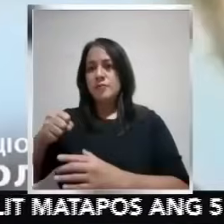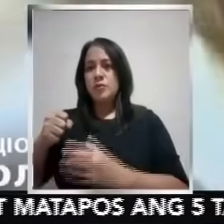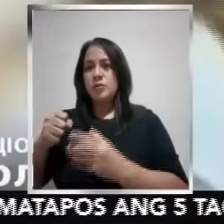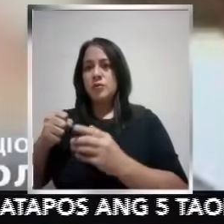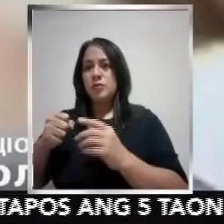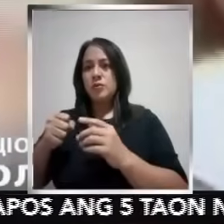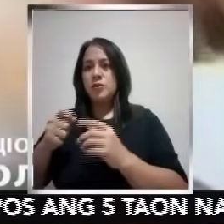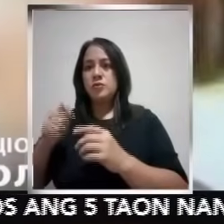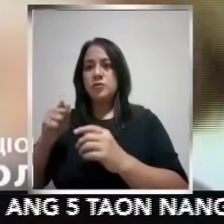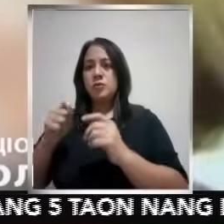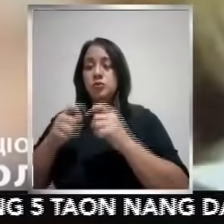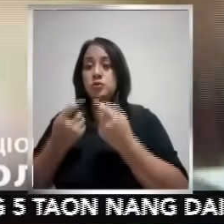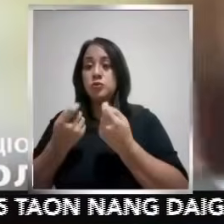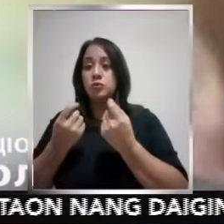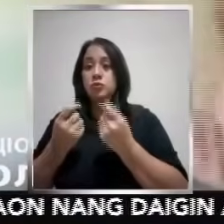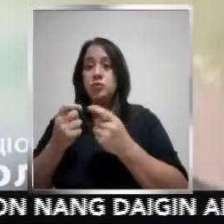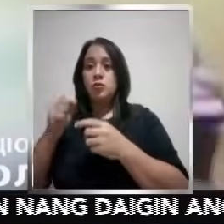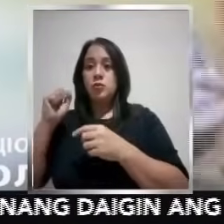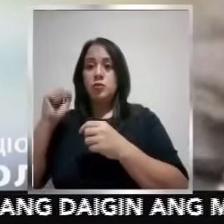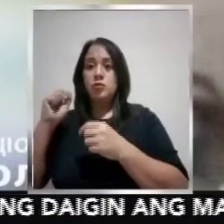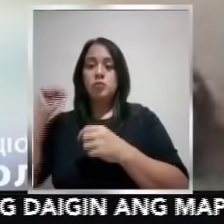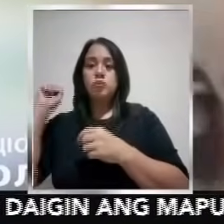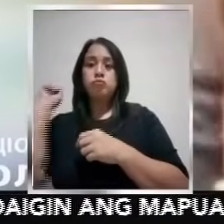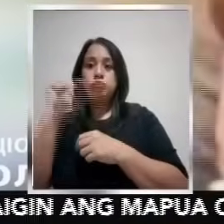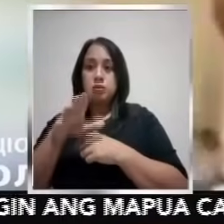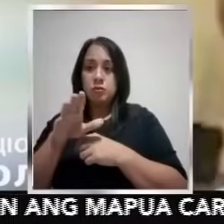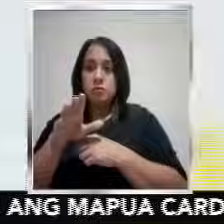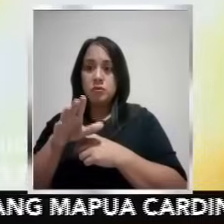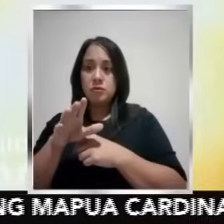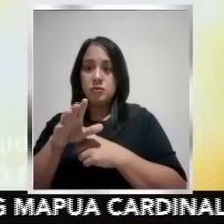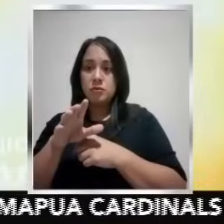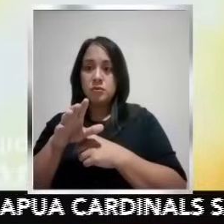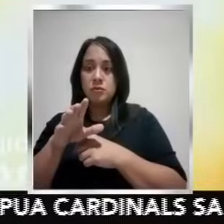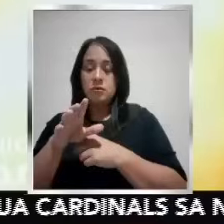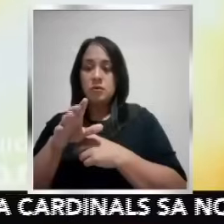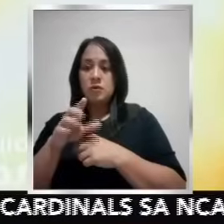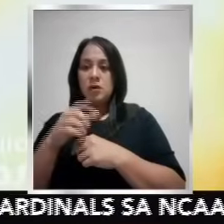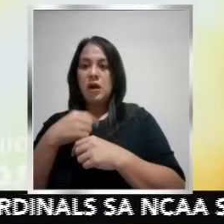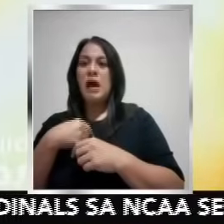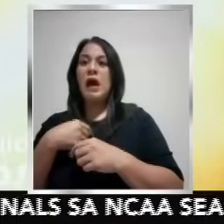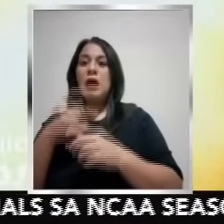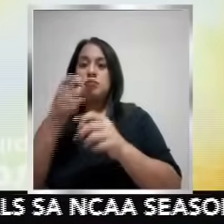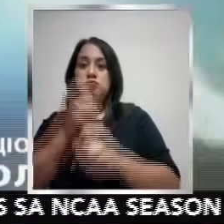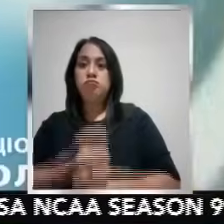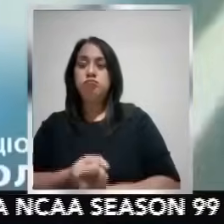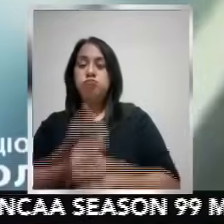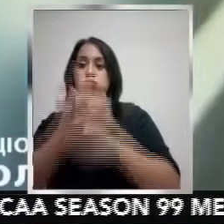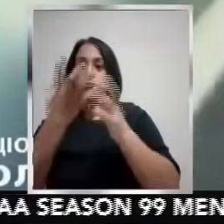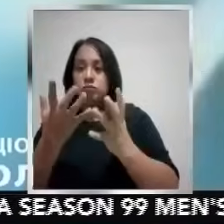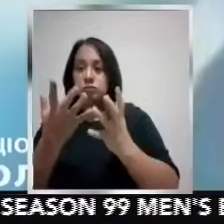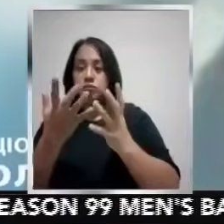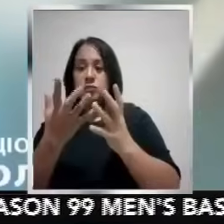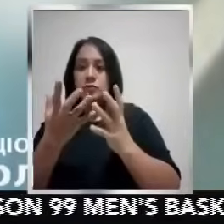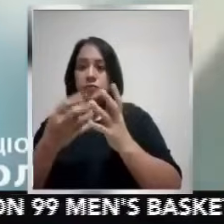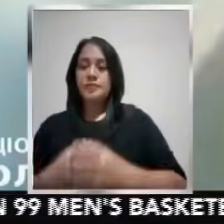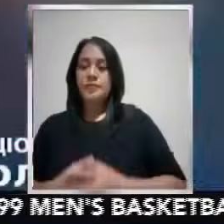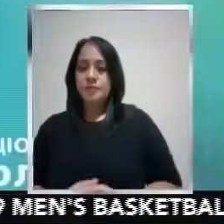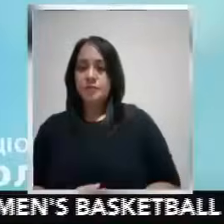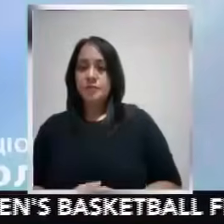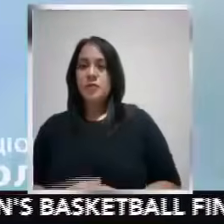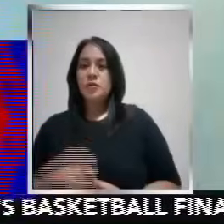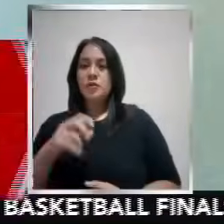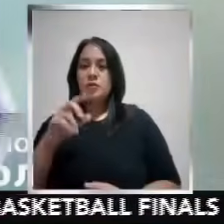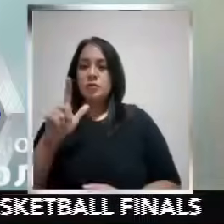tao, at inihagis mga granada palayo na lahat sumabog. 26